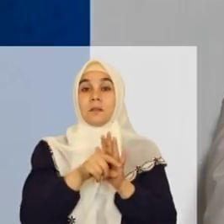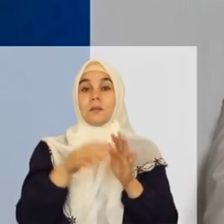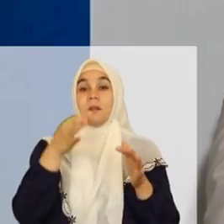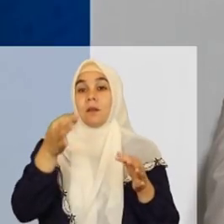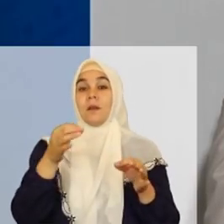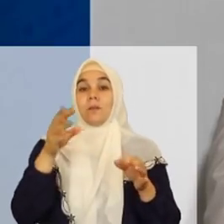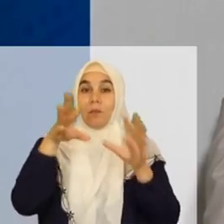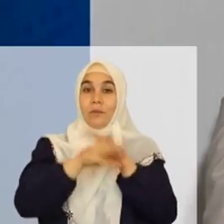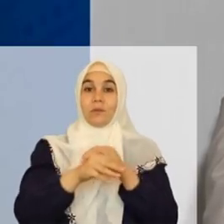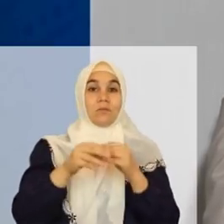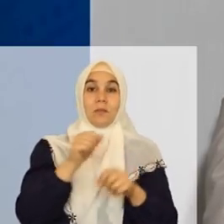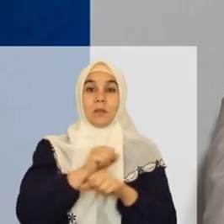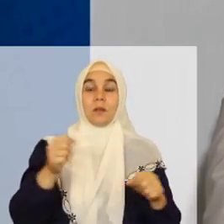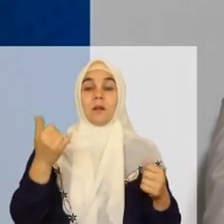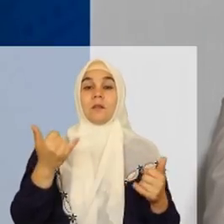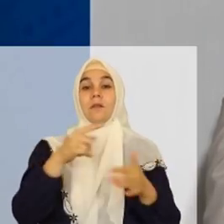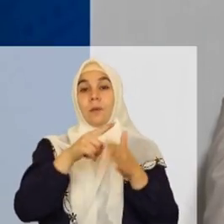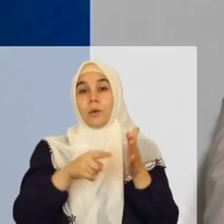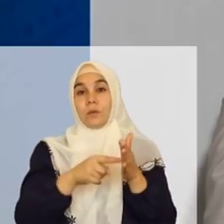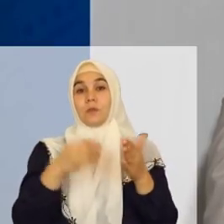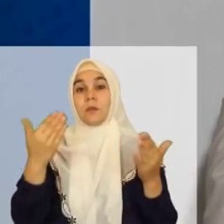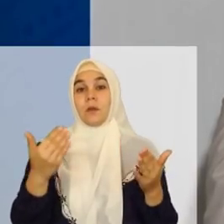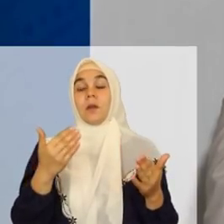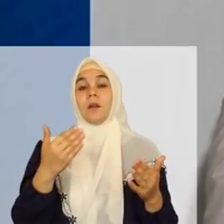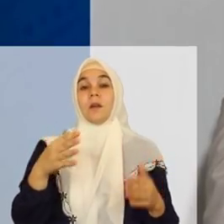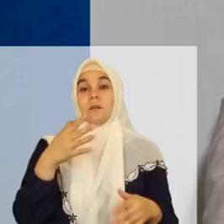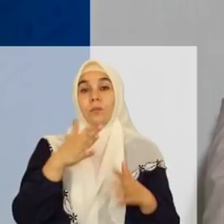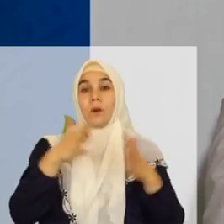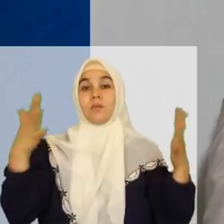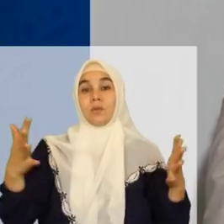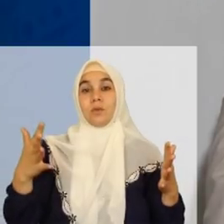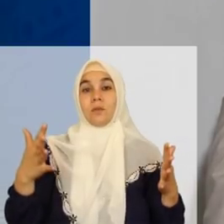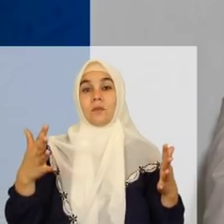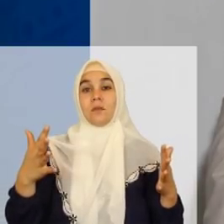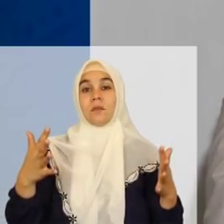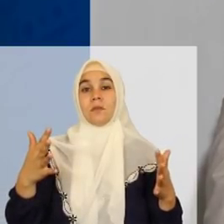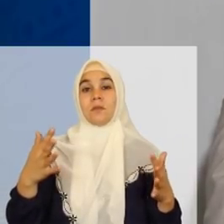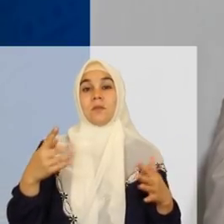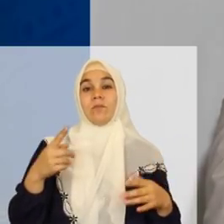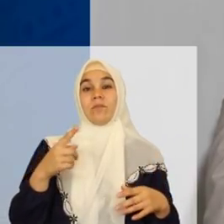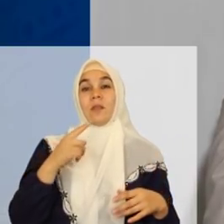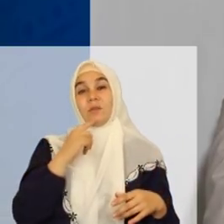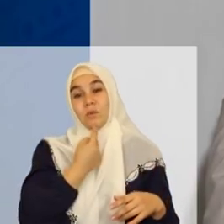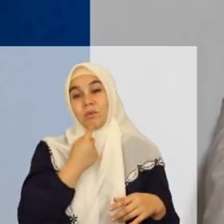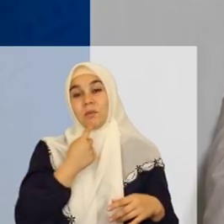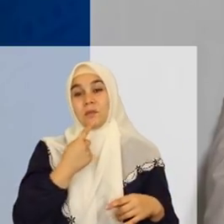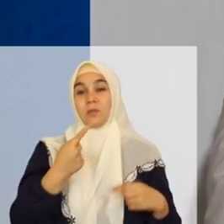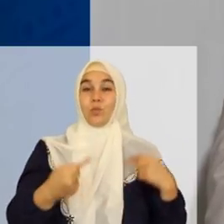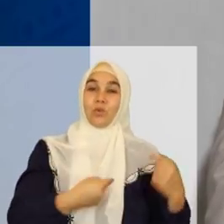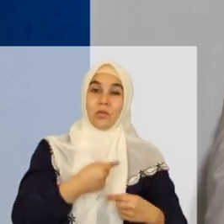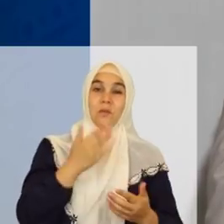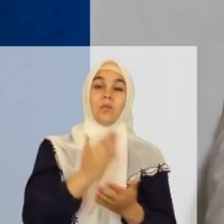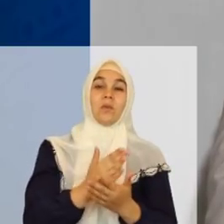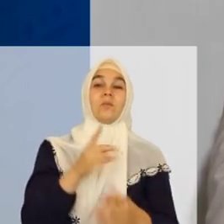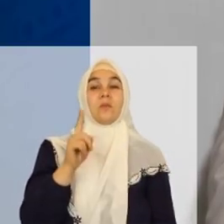kiradi deyilmaydi. Lekin savolda haqiqatdan nihoyatda katta bir tashvish bor.